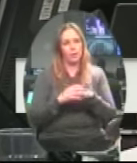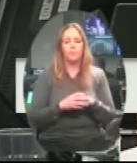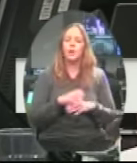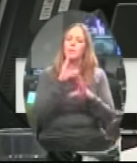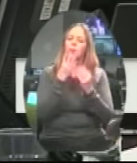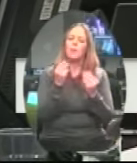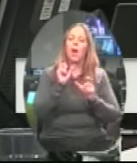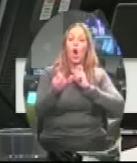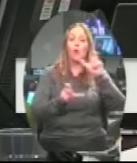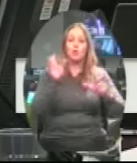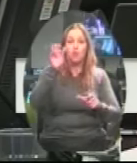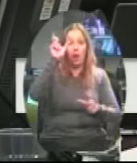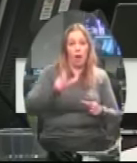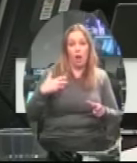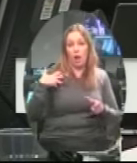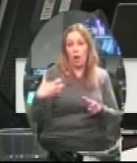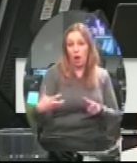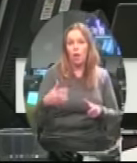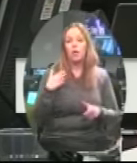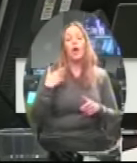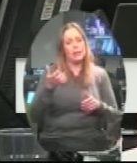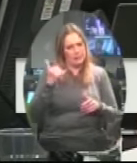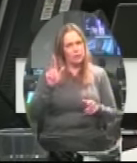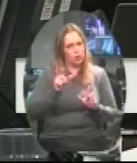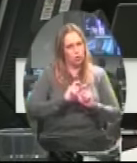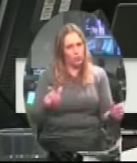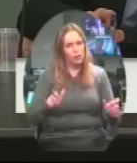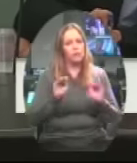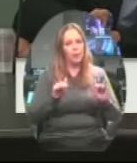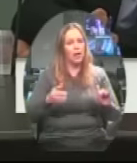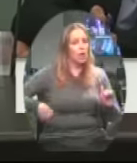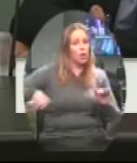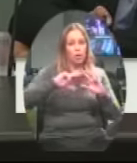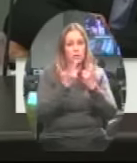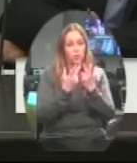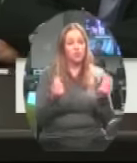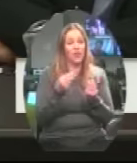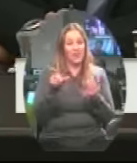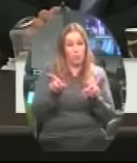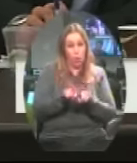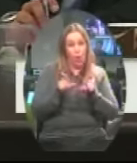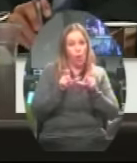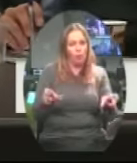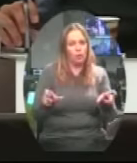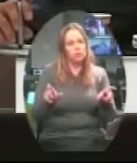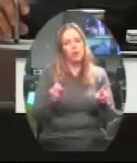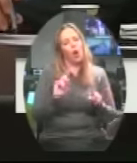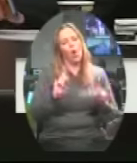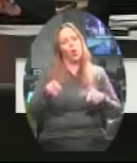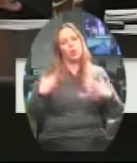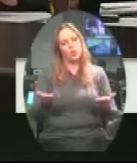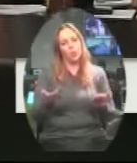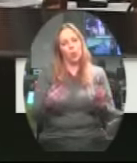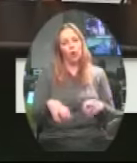ואני מאחלת למערכת הבנקאית ולכל הציבור שכאלה דברים לא יהיו, ואני מאמין מאמינה שהם לא יהיו בוודאי לא בסדרי הגודל, כי הראיתי